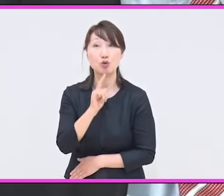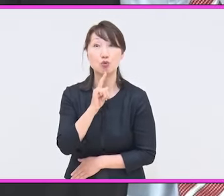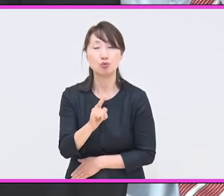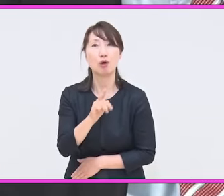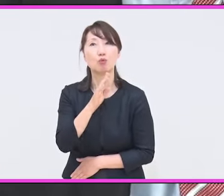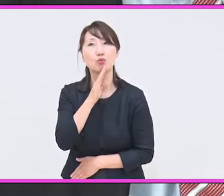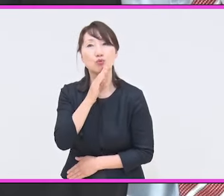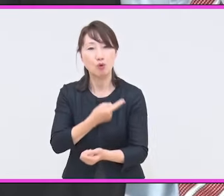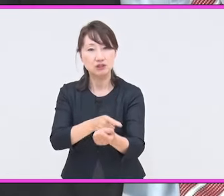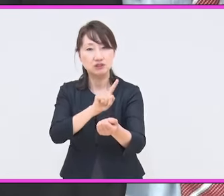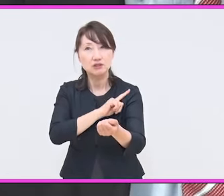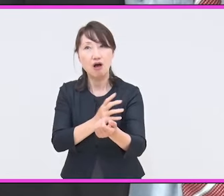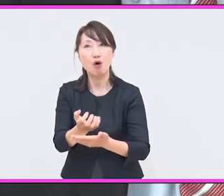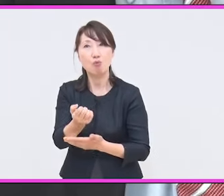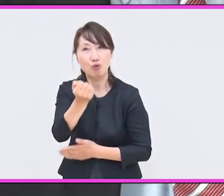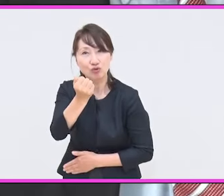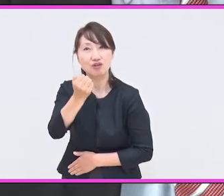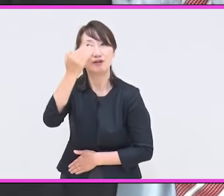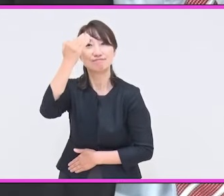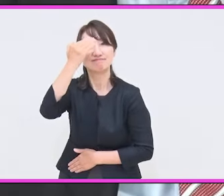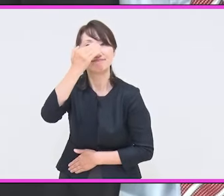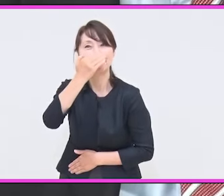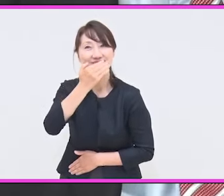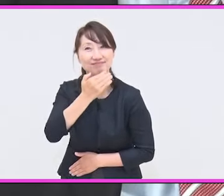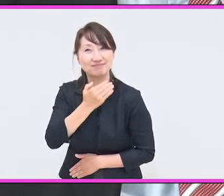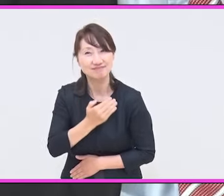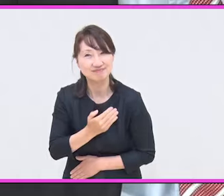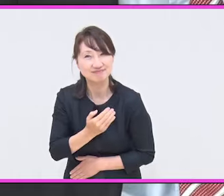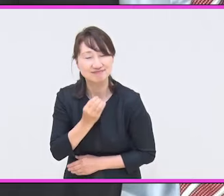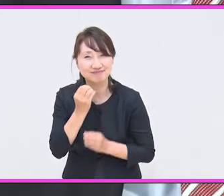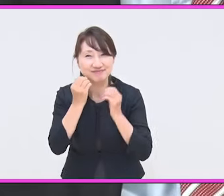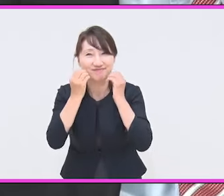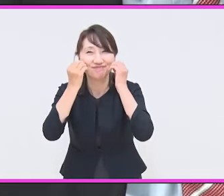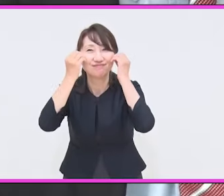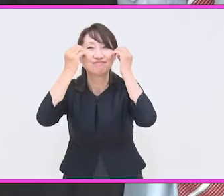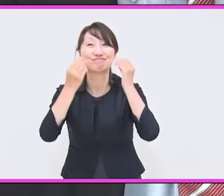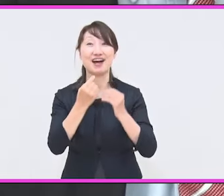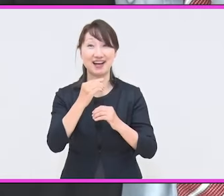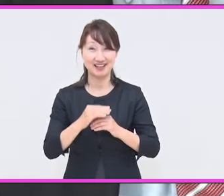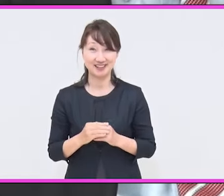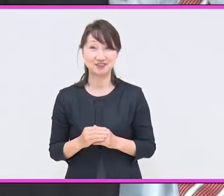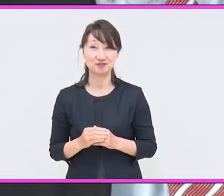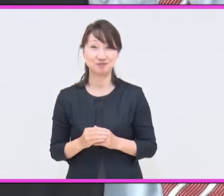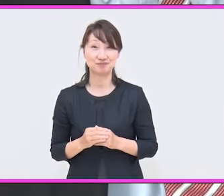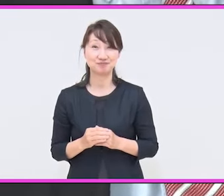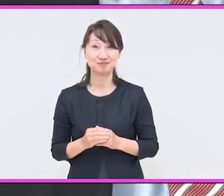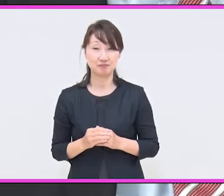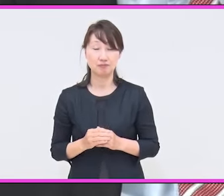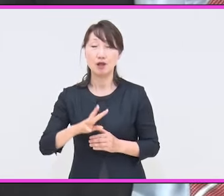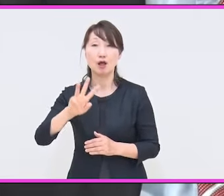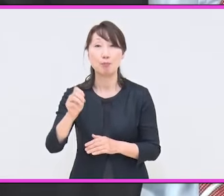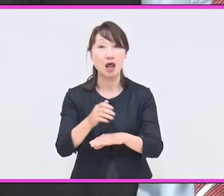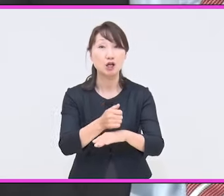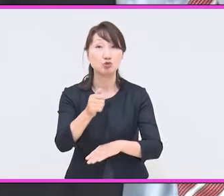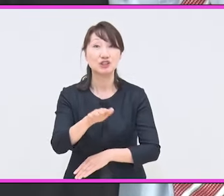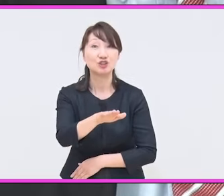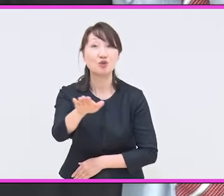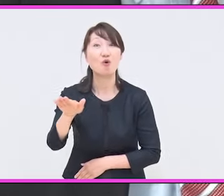能力素晴らしいなということを感動的に見られました。まあ、パラアスリートがその